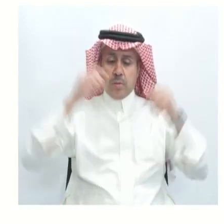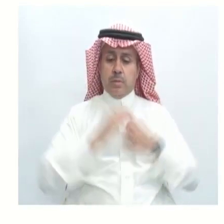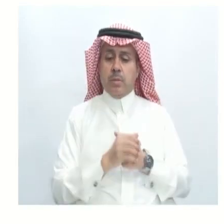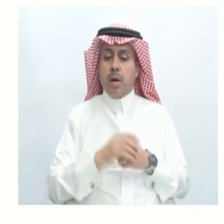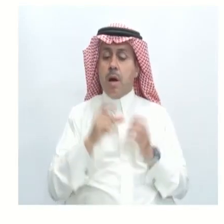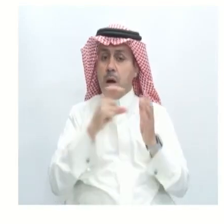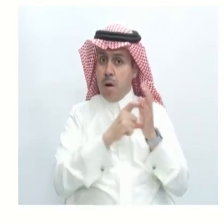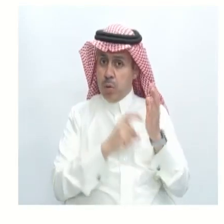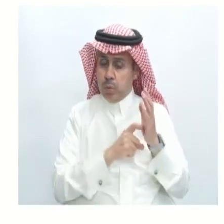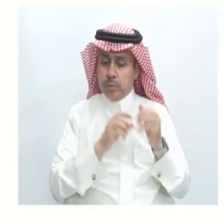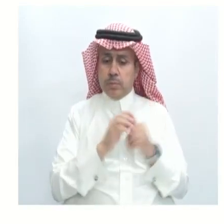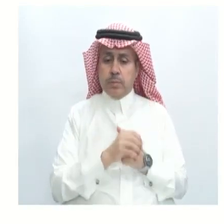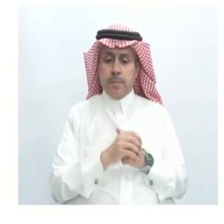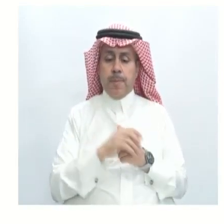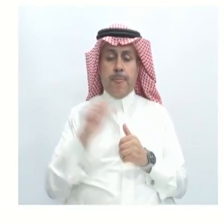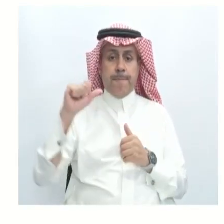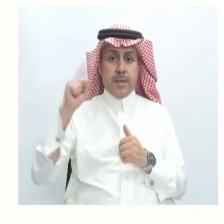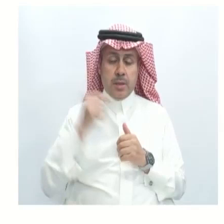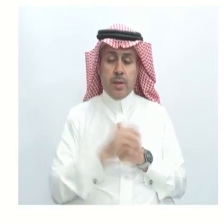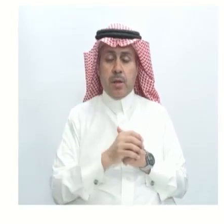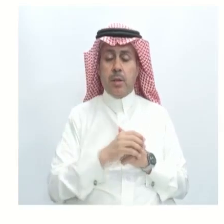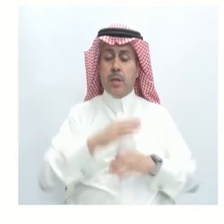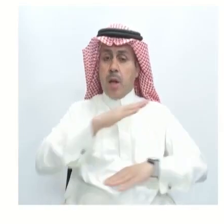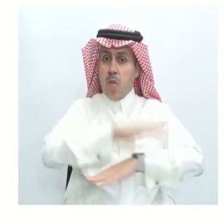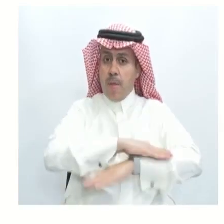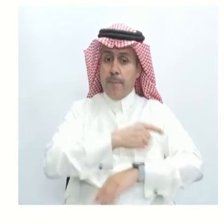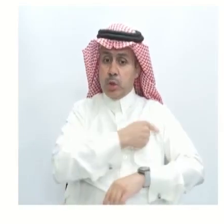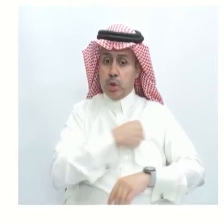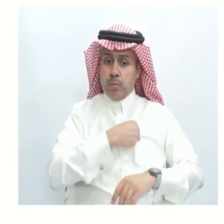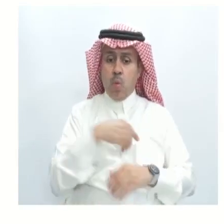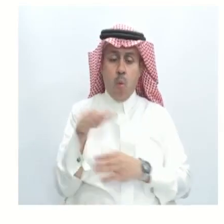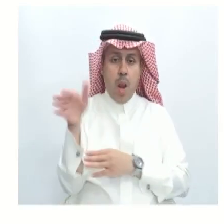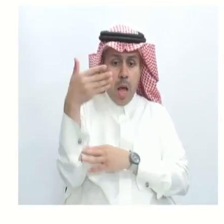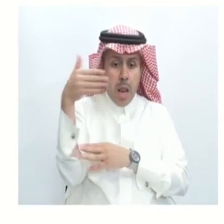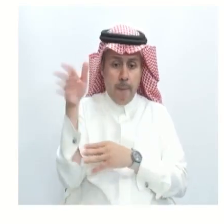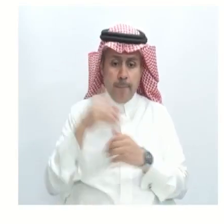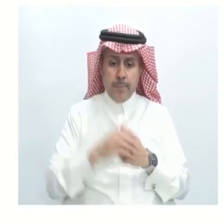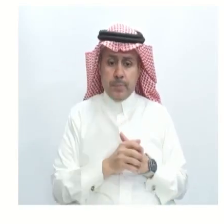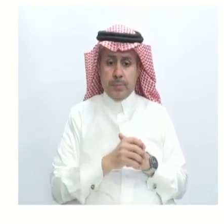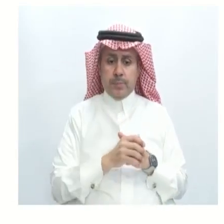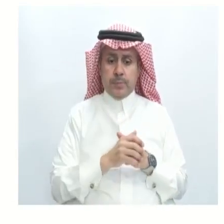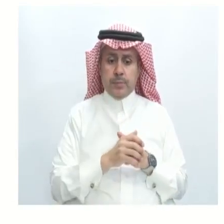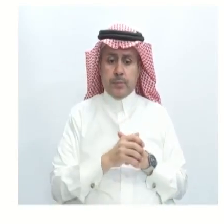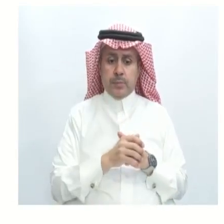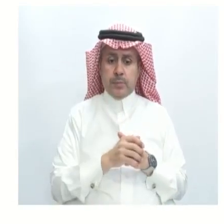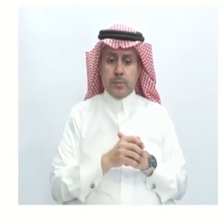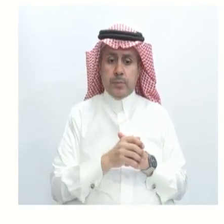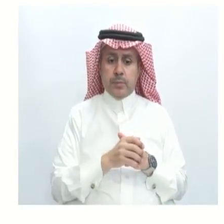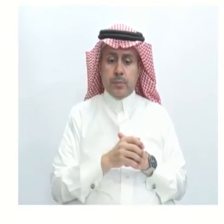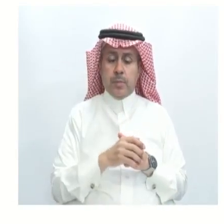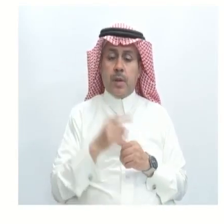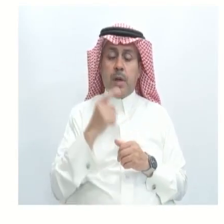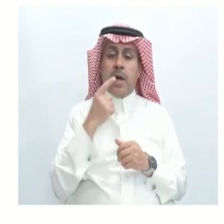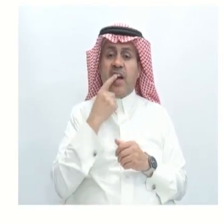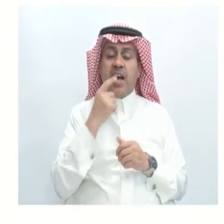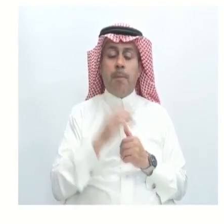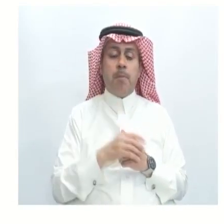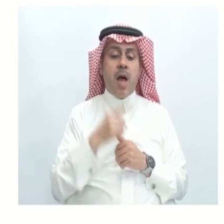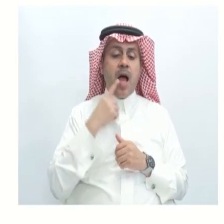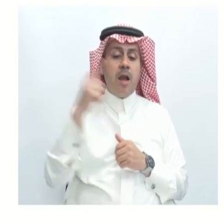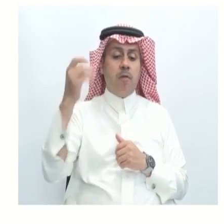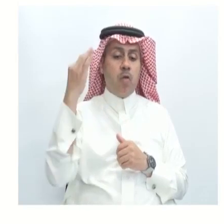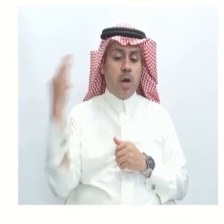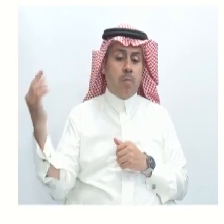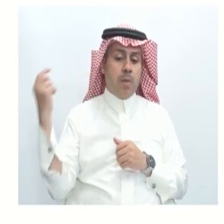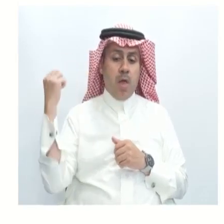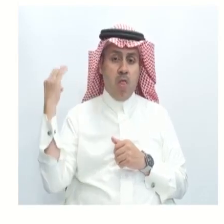نقول انه قد صدر نظام اسمه نظام العلم عام 1393 الهجره